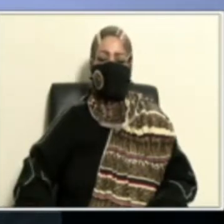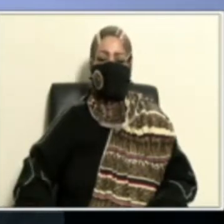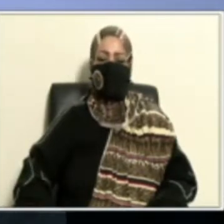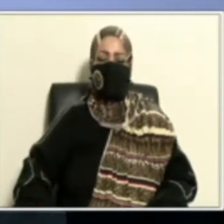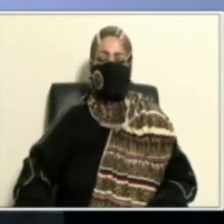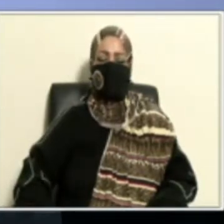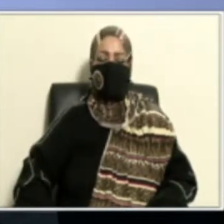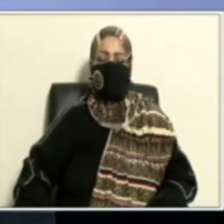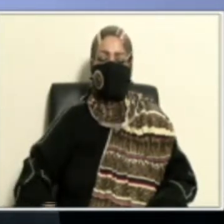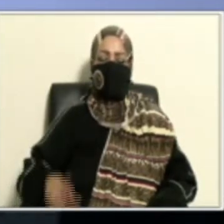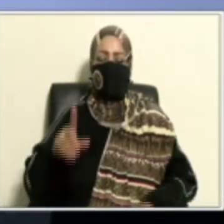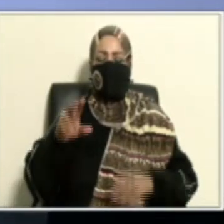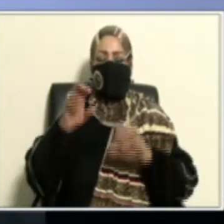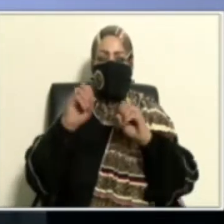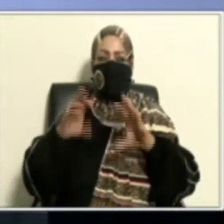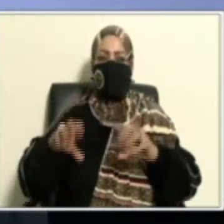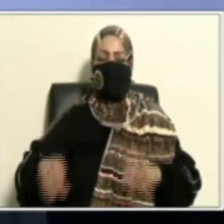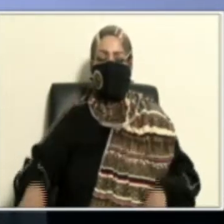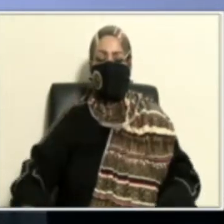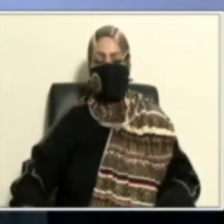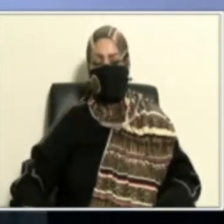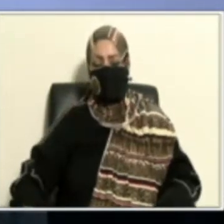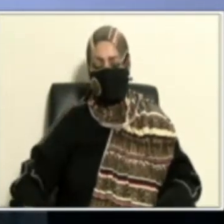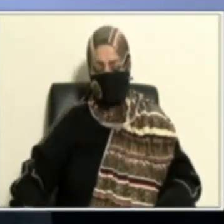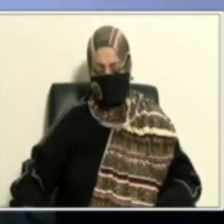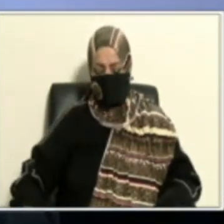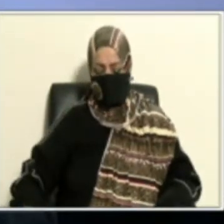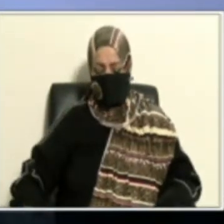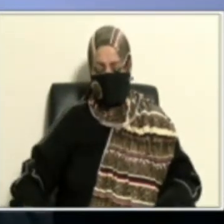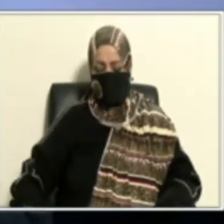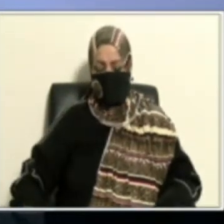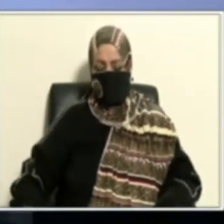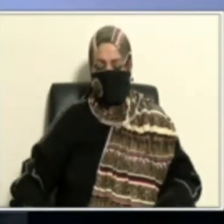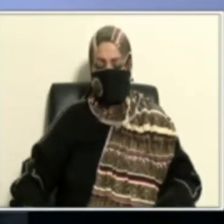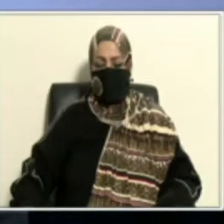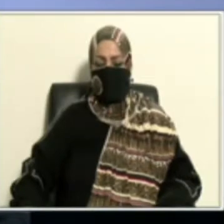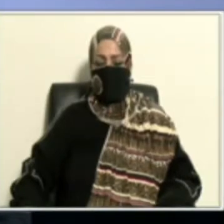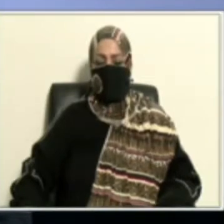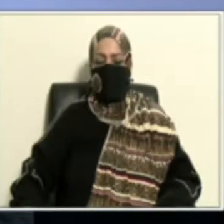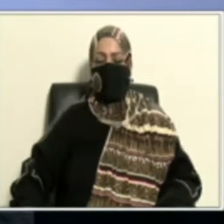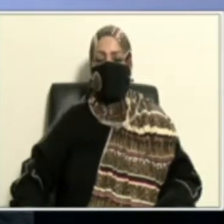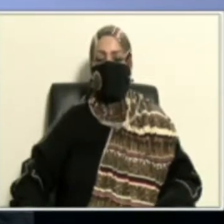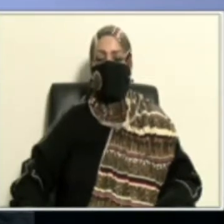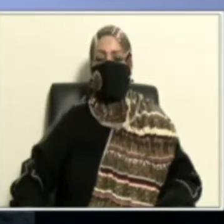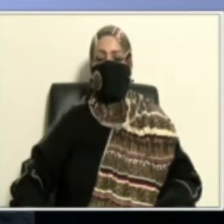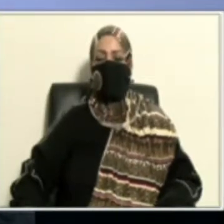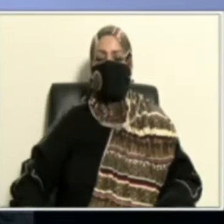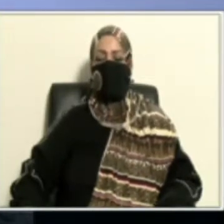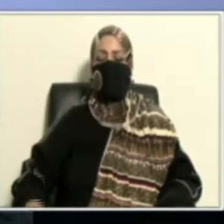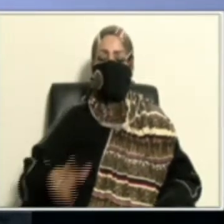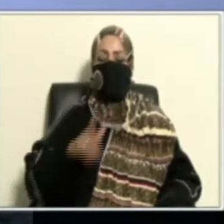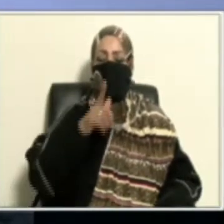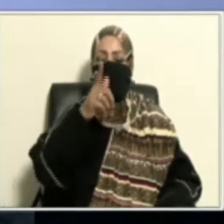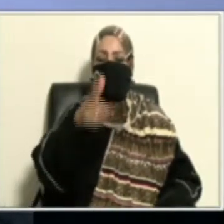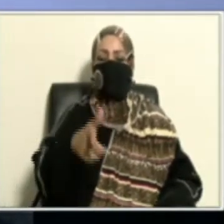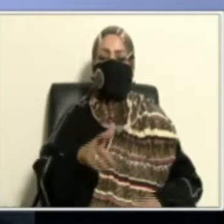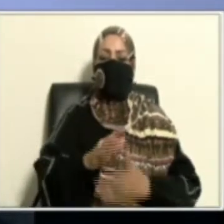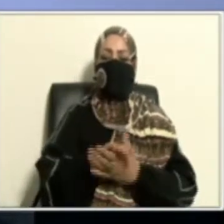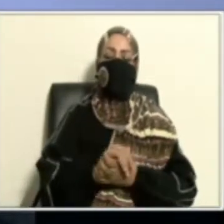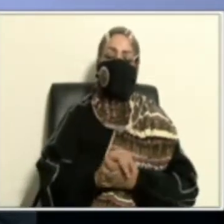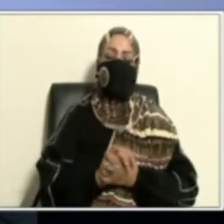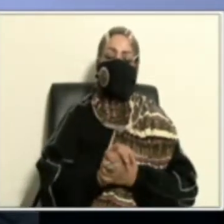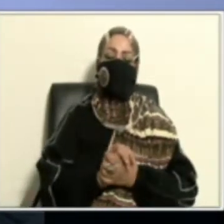فقلنا بيع الاستئمان، أن نجي نقول له بيع لي زي ما تبيع للناس، راني ما نعرفش نبيع